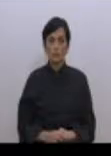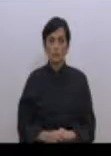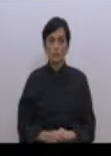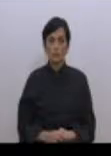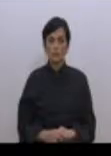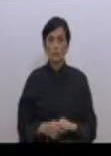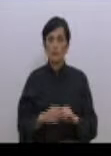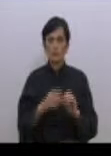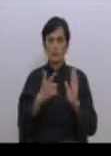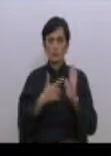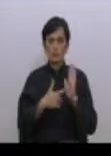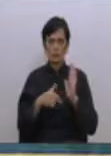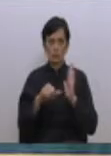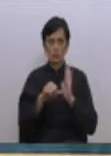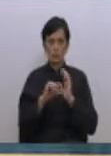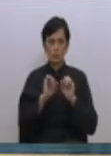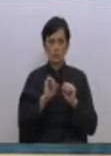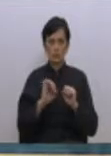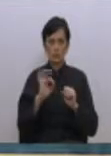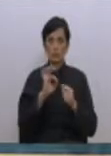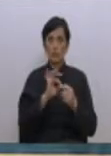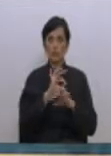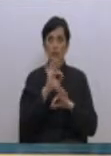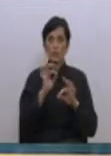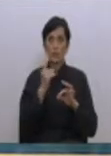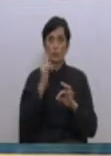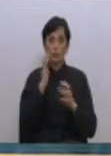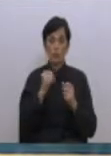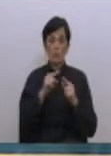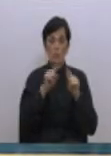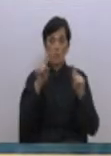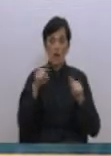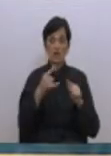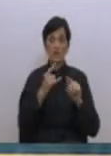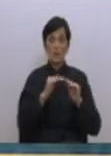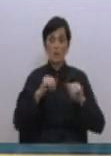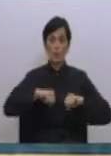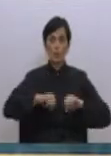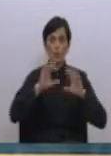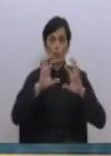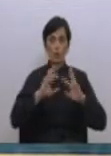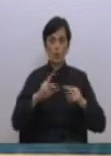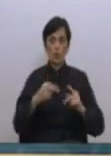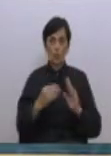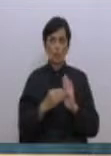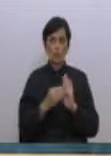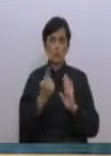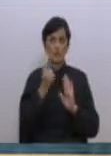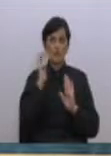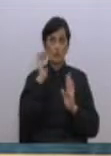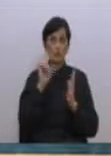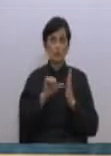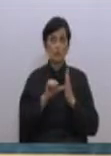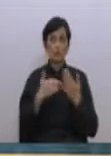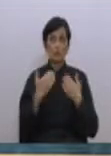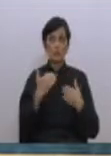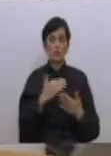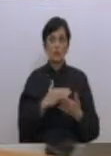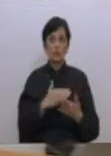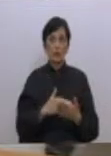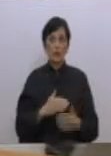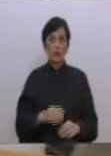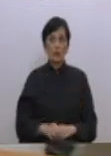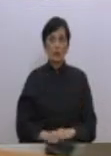Samoza Tramedi Mohre, nu-l țin alegi, proiect privilegiu mosmenit, mi-e bine. Am o epagă ce bașul suplebate codexit sulejeta în șesere, privilegiu mosmenit, tot ce atât Kenčiska